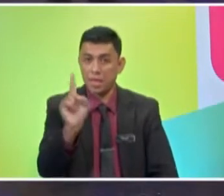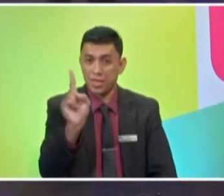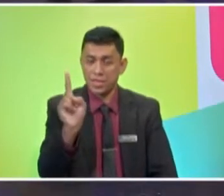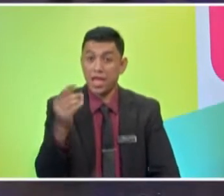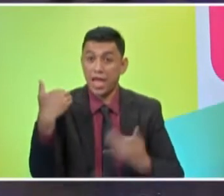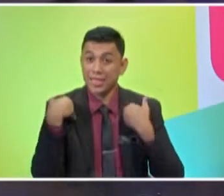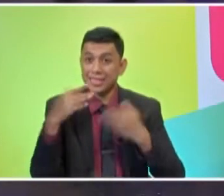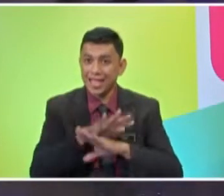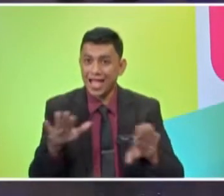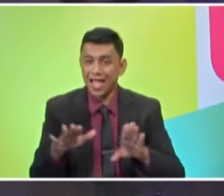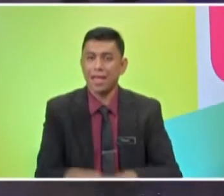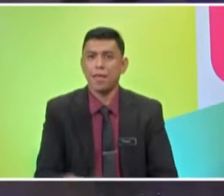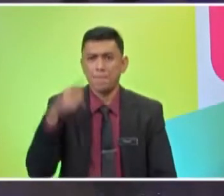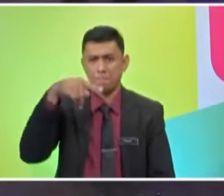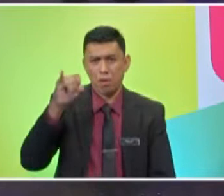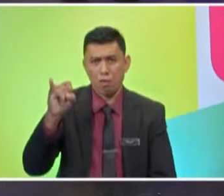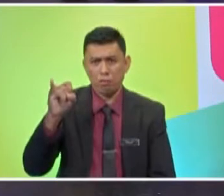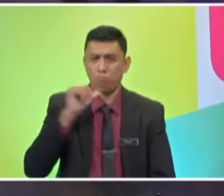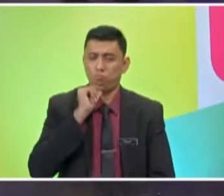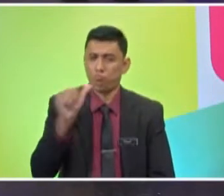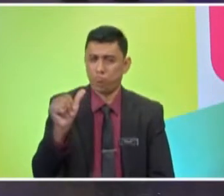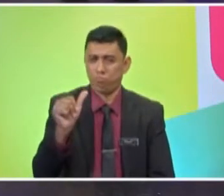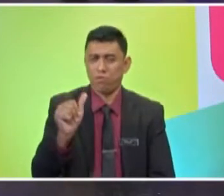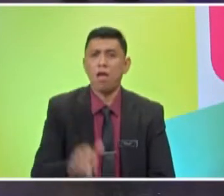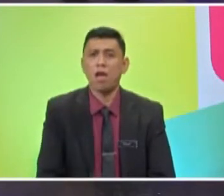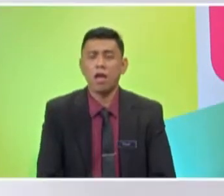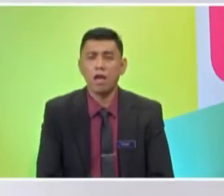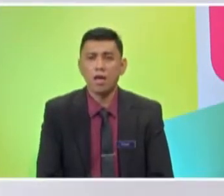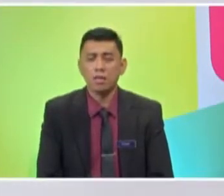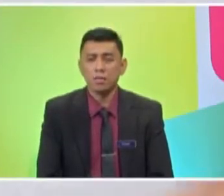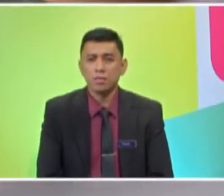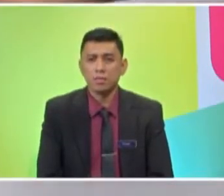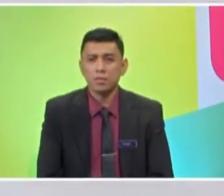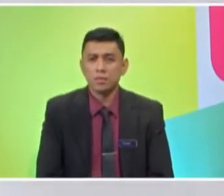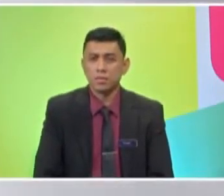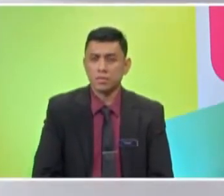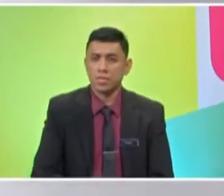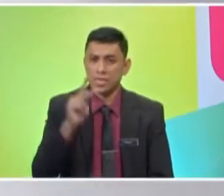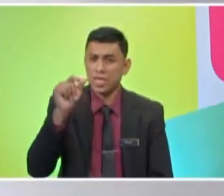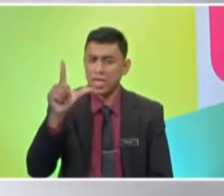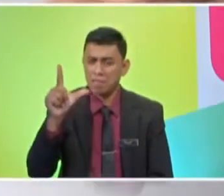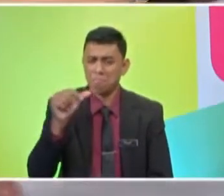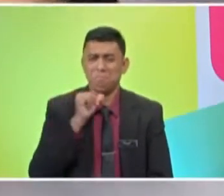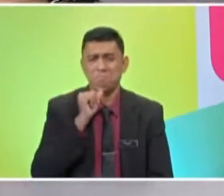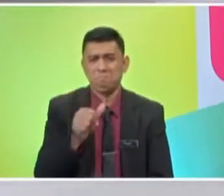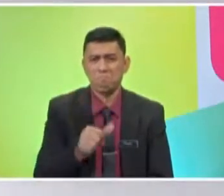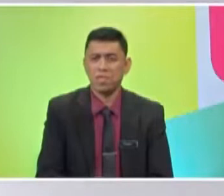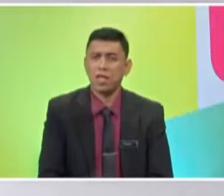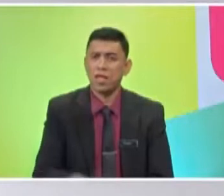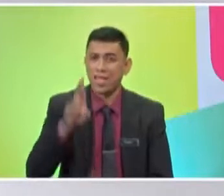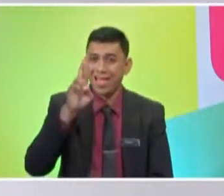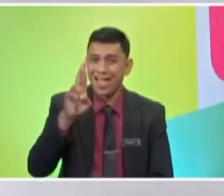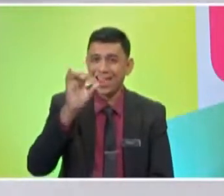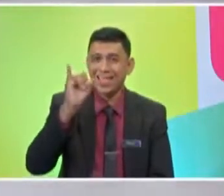kawan-kawan? Ni PIP, takkan lopi tak kena cikgu kan? Tak kena. KL pun tak kena kan? Ya. Yeah. RIR